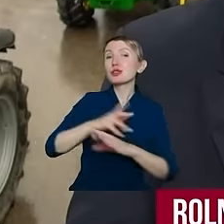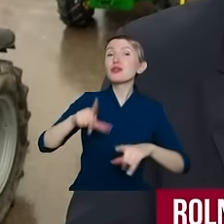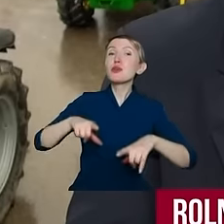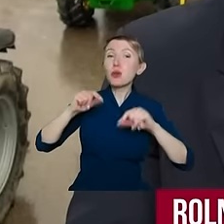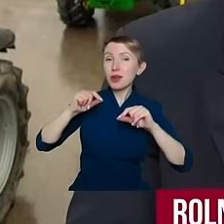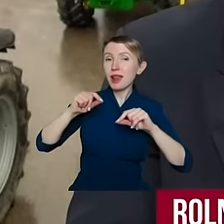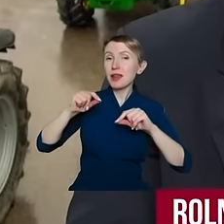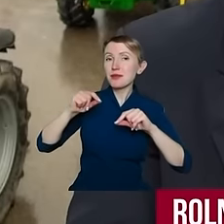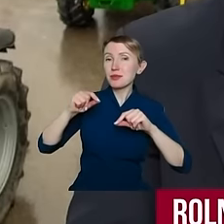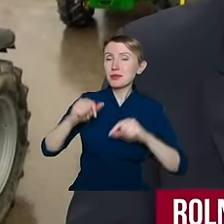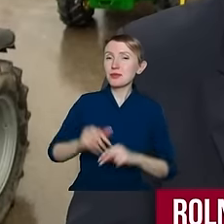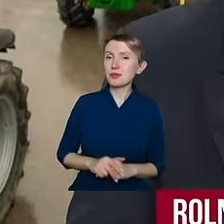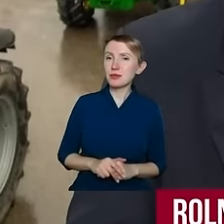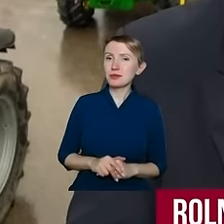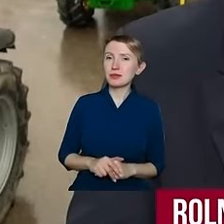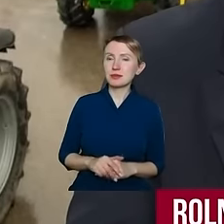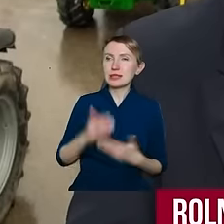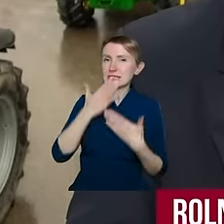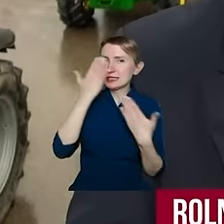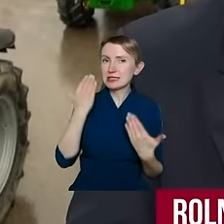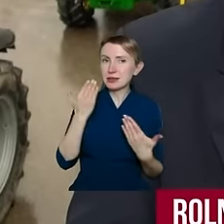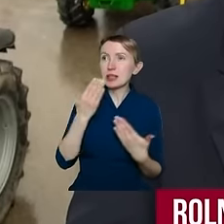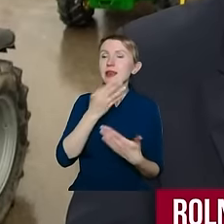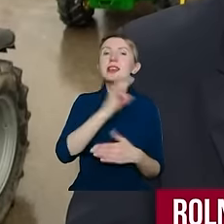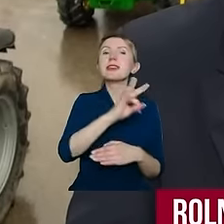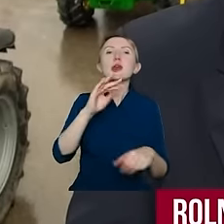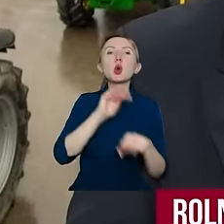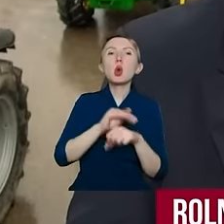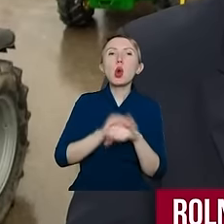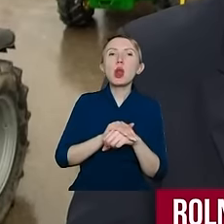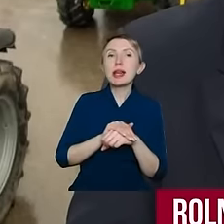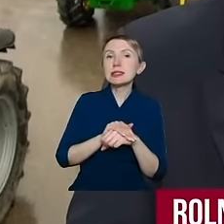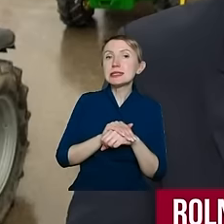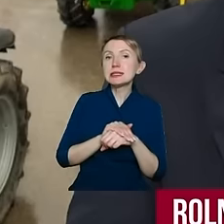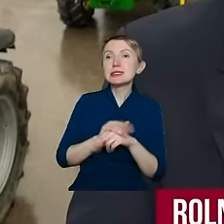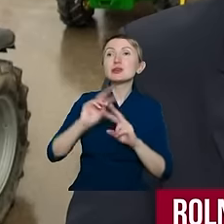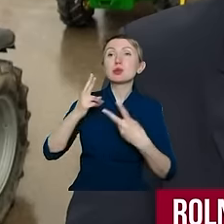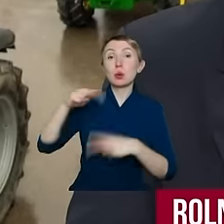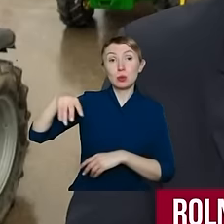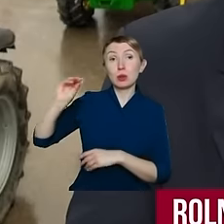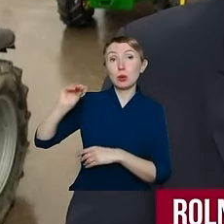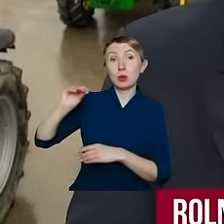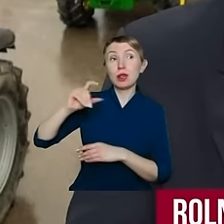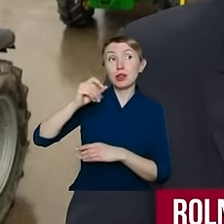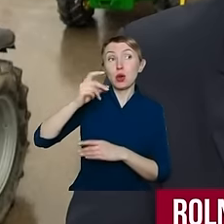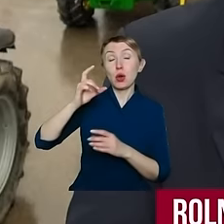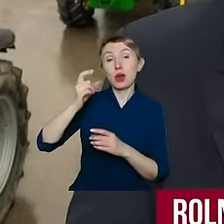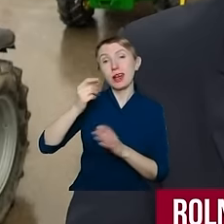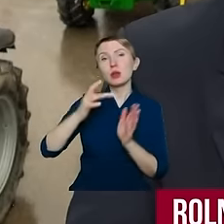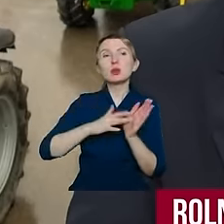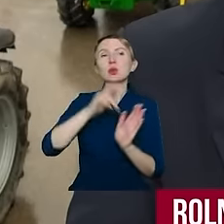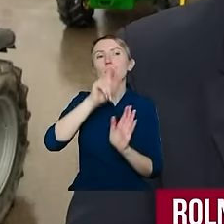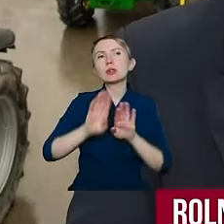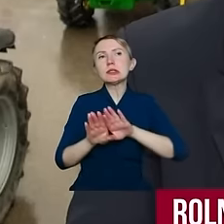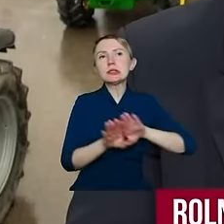ponieważ no nie wiem, czy ci jego koledzy jednak go trochę nie odsuwają i